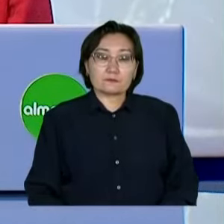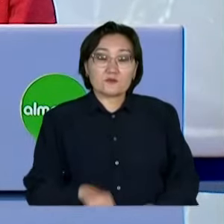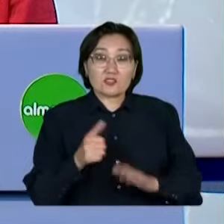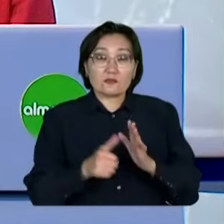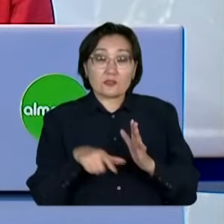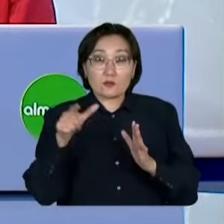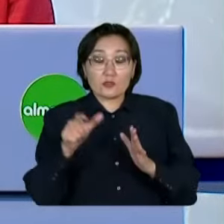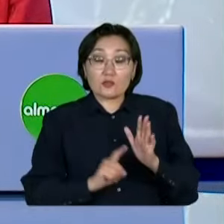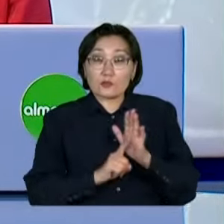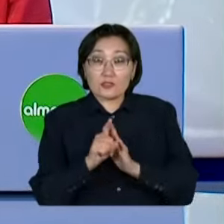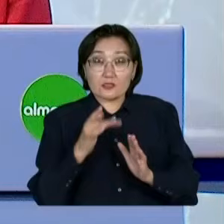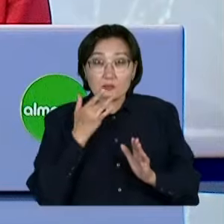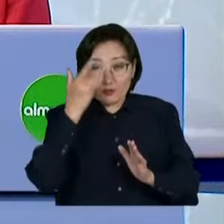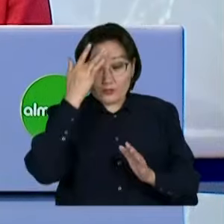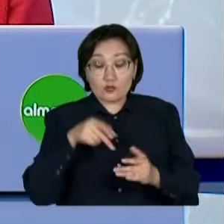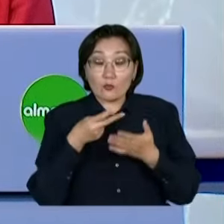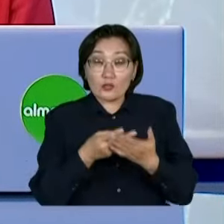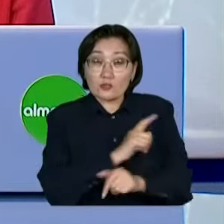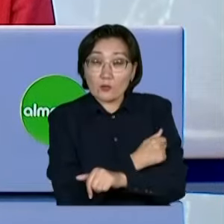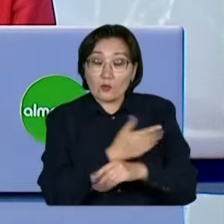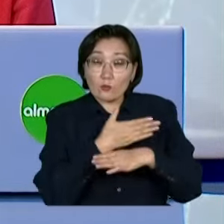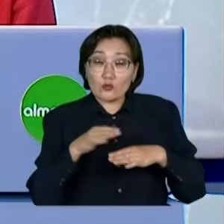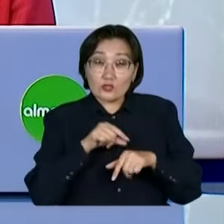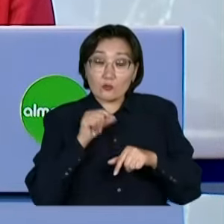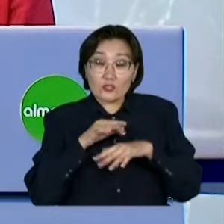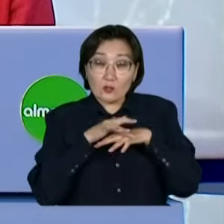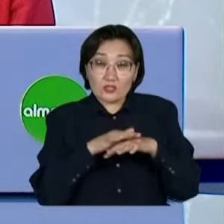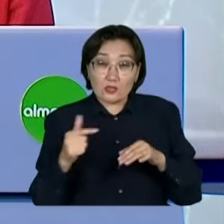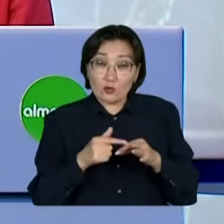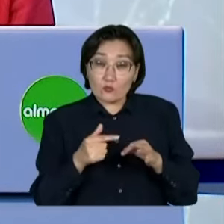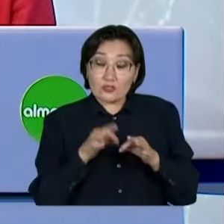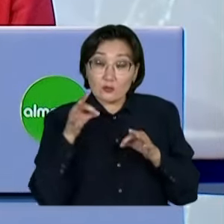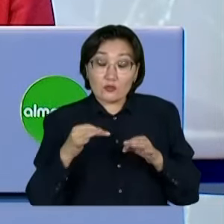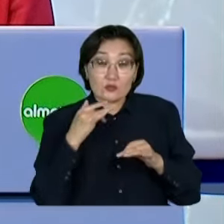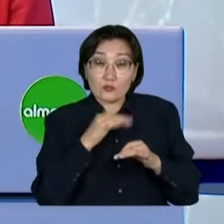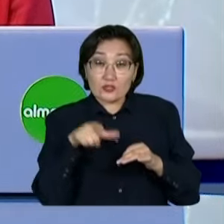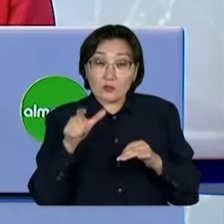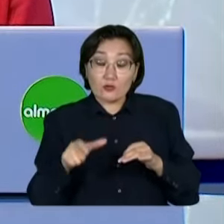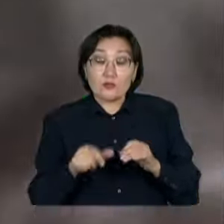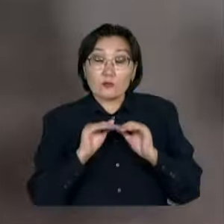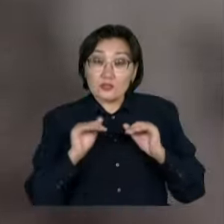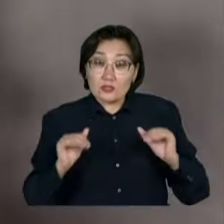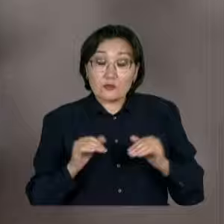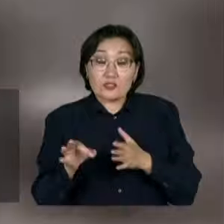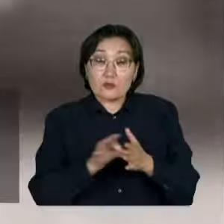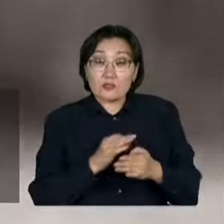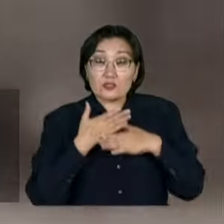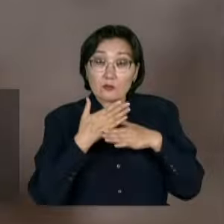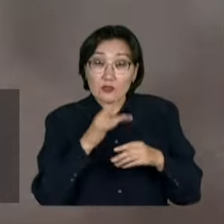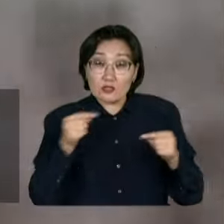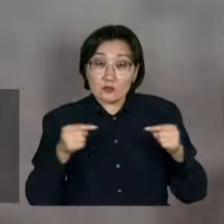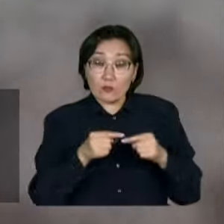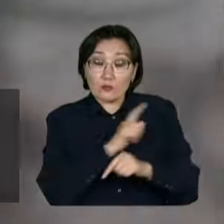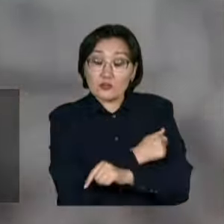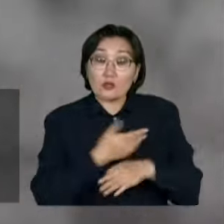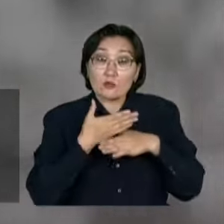Шестнадцать человек с начала лета попали в больницу после укуса каракурта в Атырауской области. Большинство из них – дети. Им сразу оказали своевременную